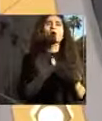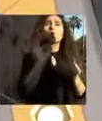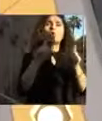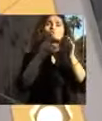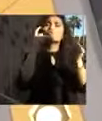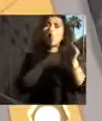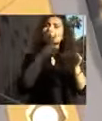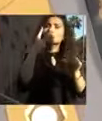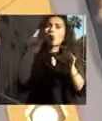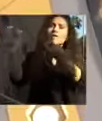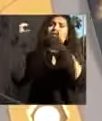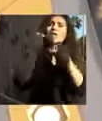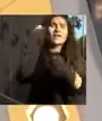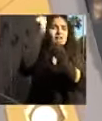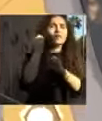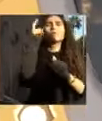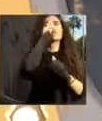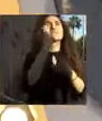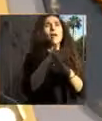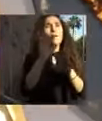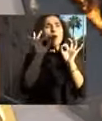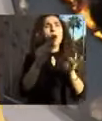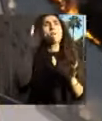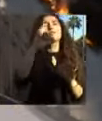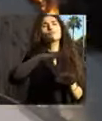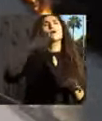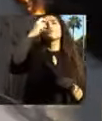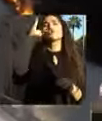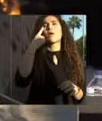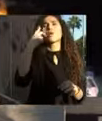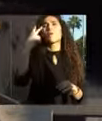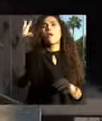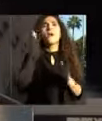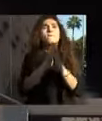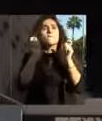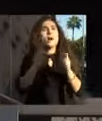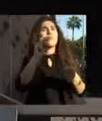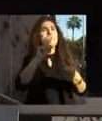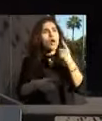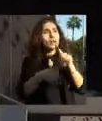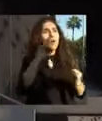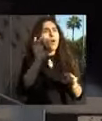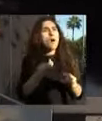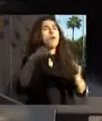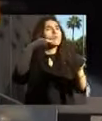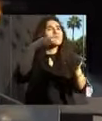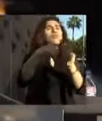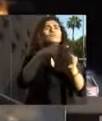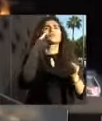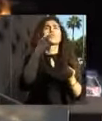yükünü taşıyan bir kent dedim. Merkezi hükümetler Mersin'e pozitif ayrımcılık yapmak